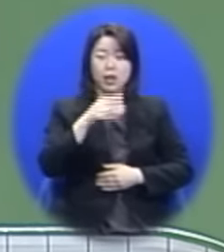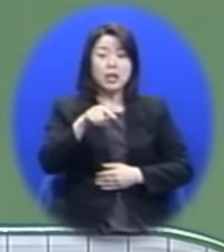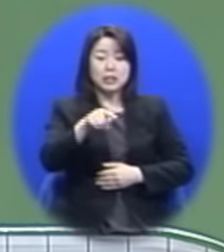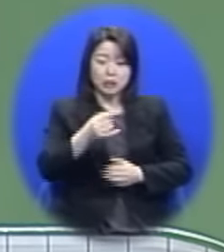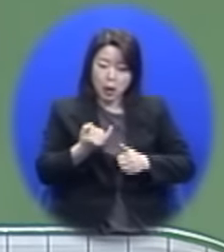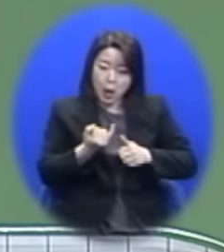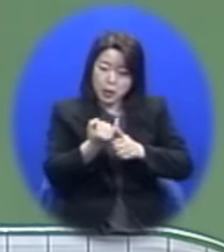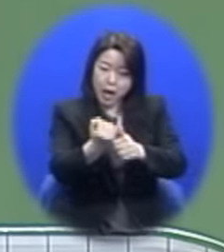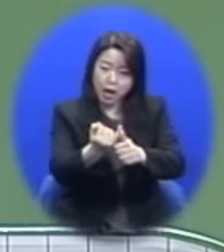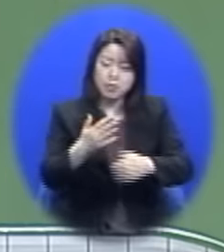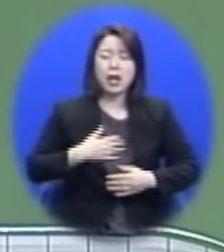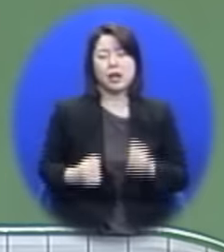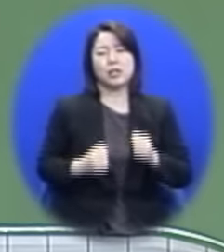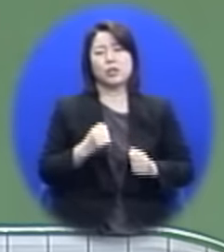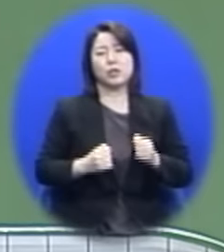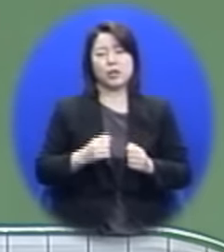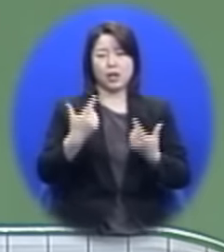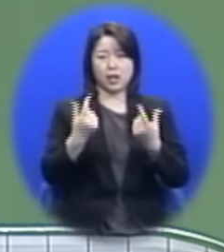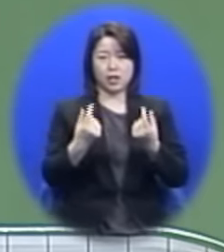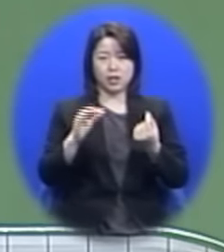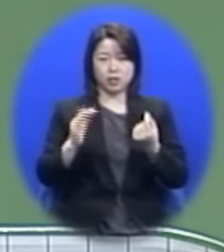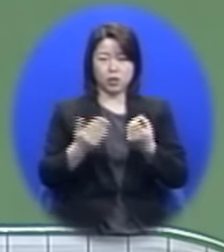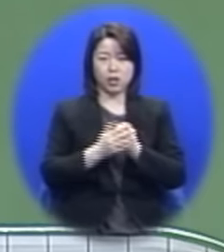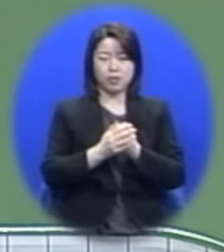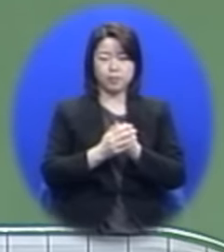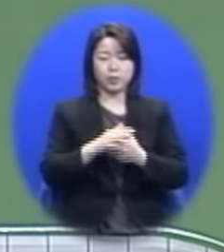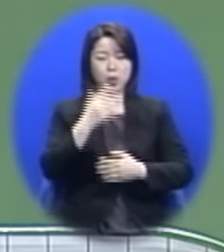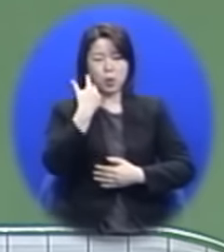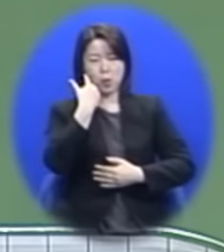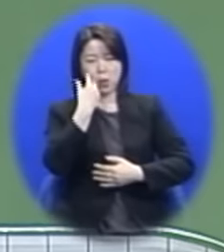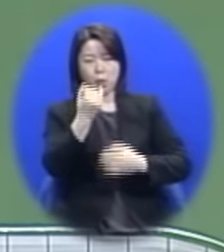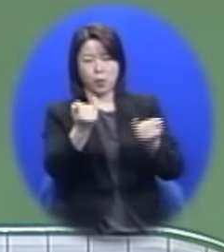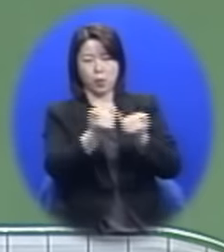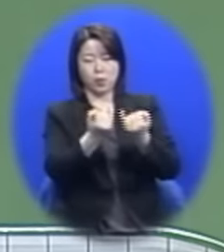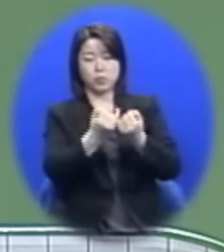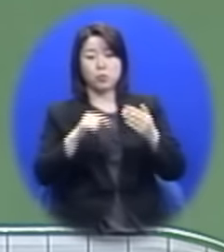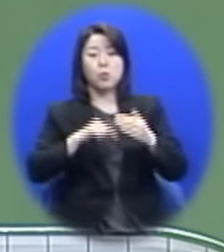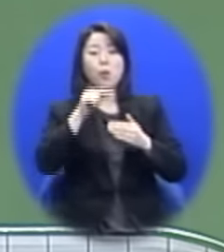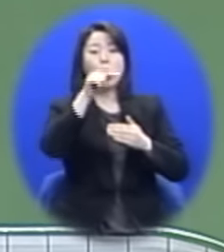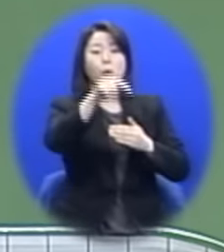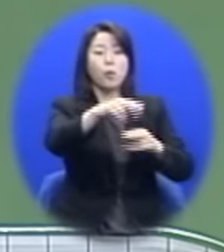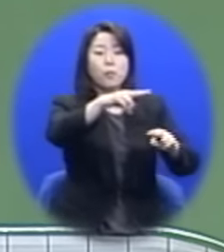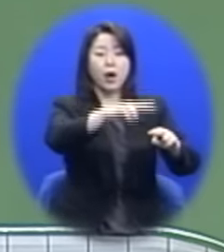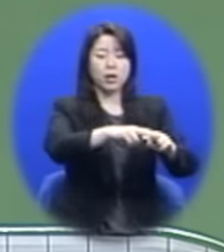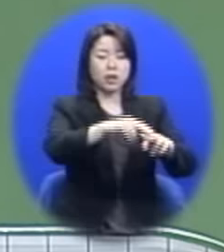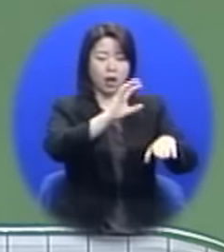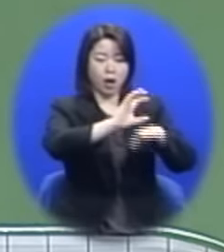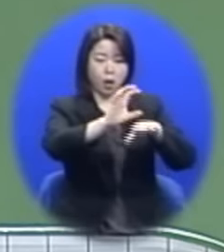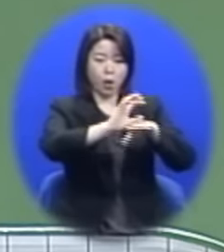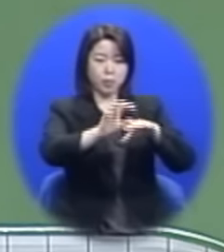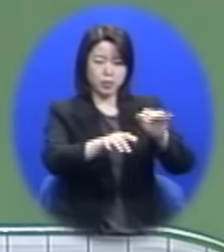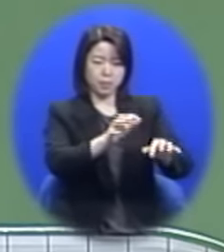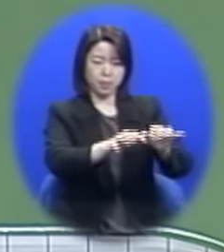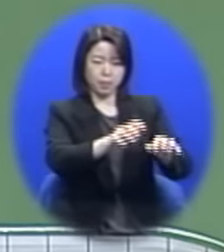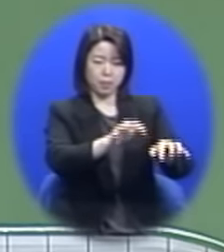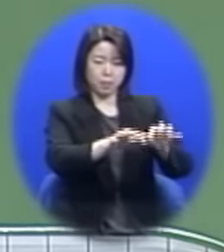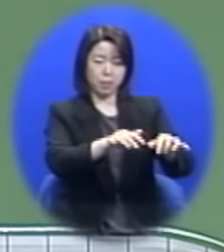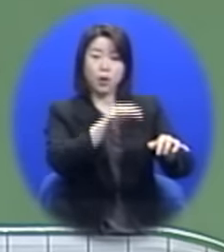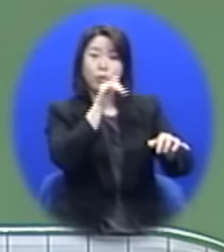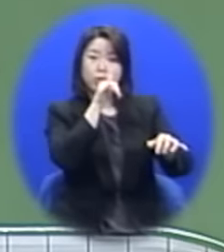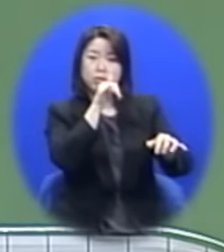거의 뛰다시피 해야 한다. 한 매력적인 여성이 우리 건너편에 앉아 컴퓨터로 열심히 작업을 하고